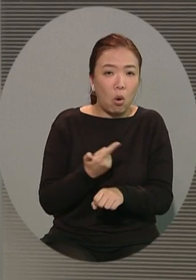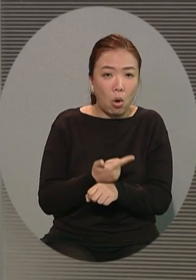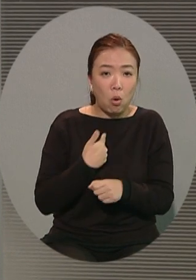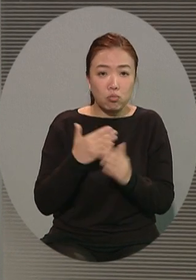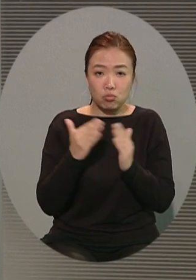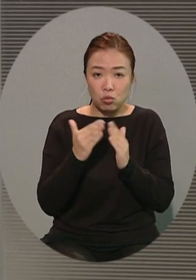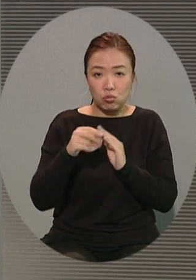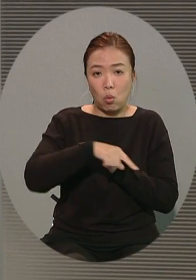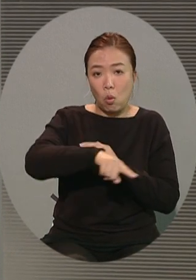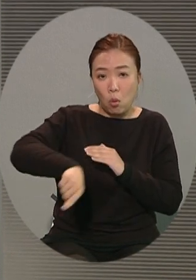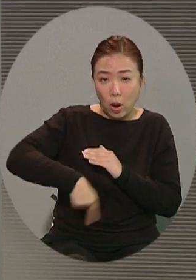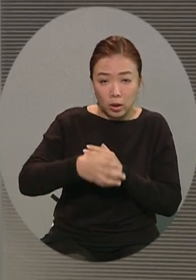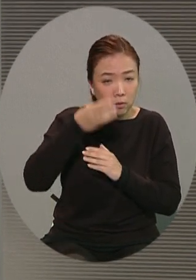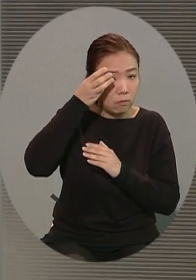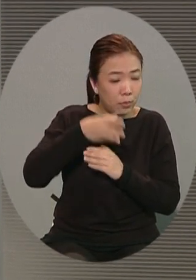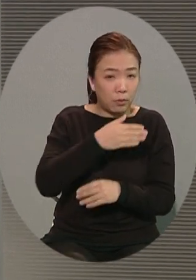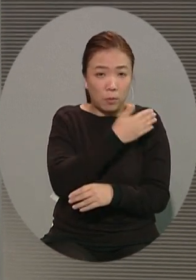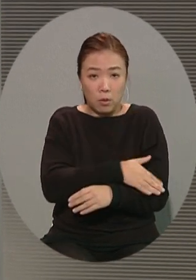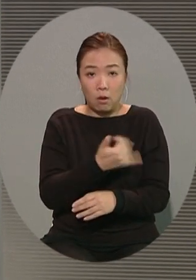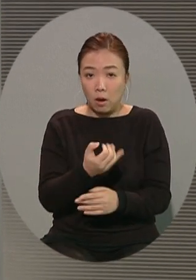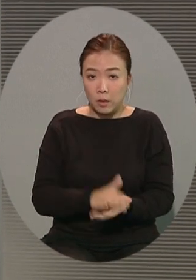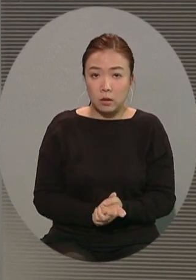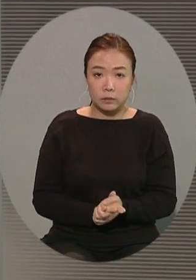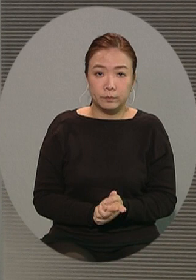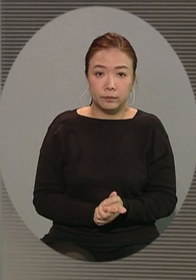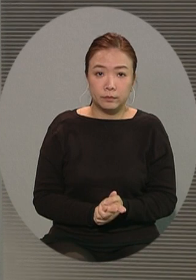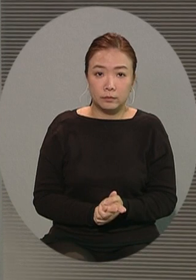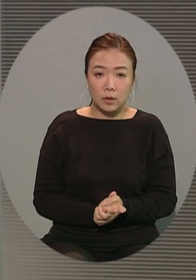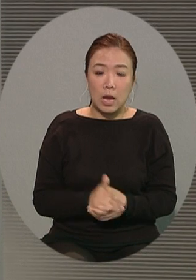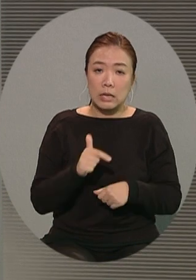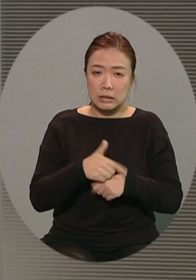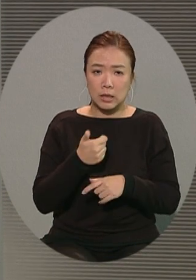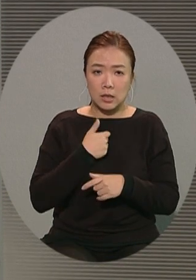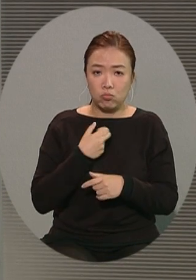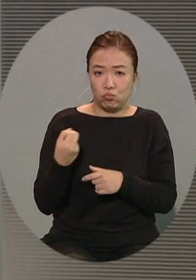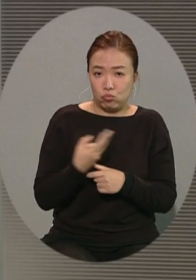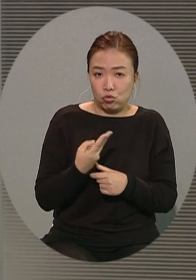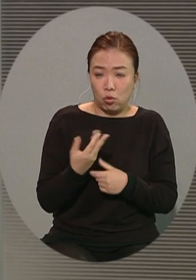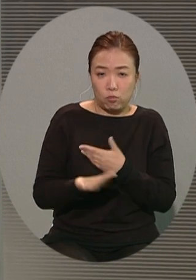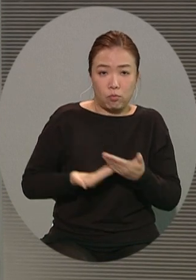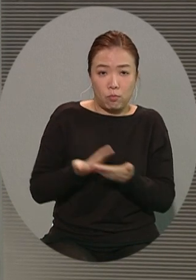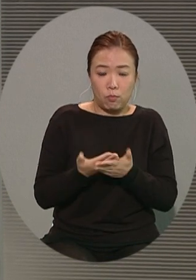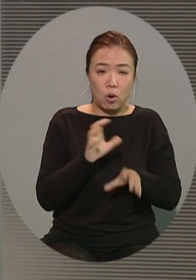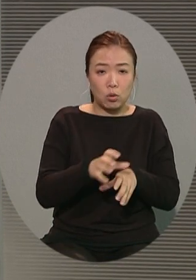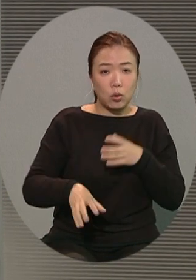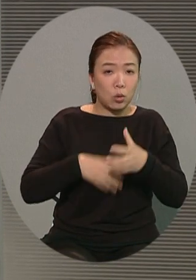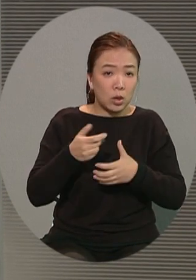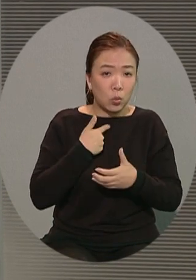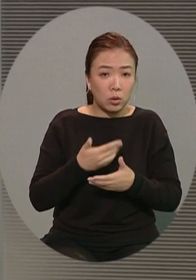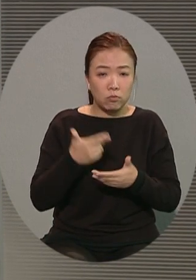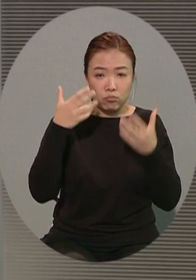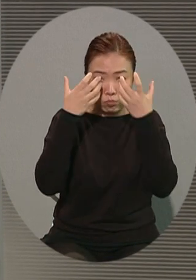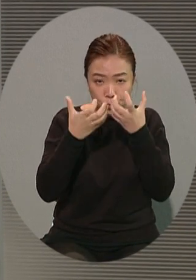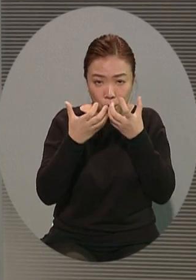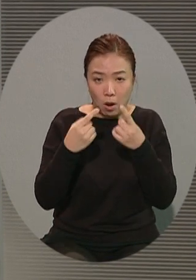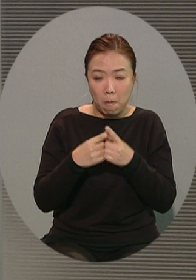环境系咪已经被忽视、被忽略呢？我哋系咪应该系时候要重整翻区议会，重视翻民生，重